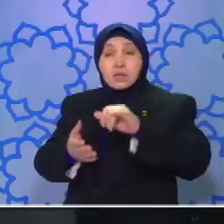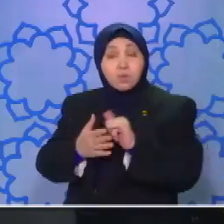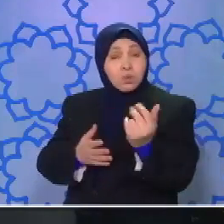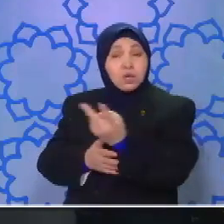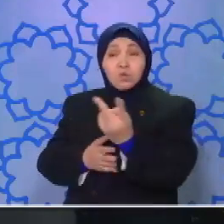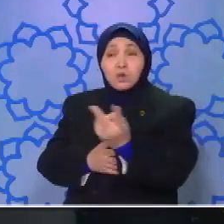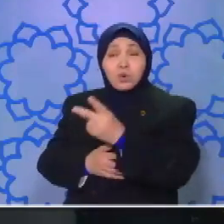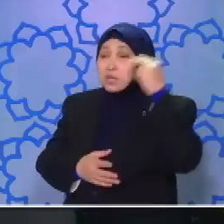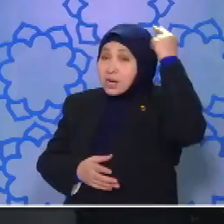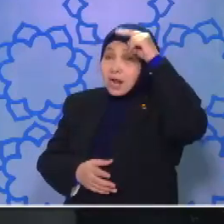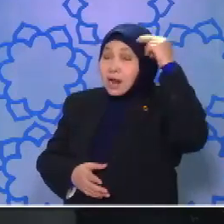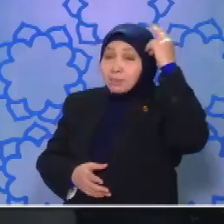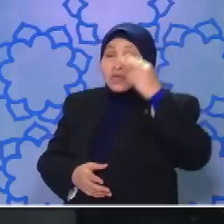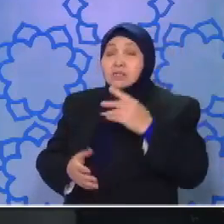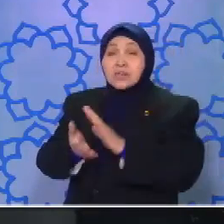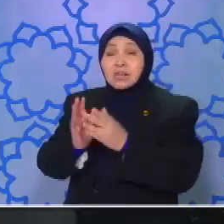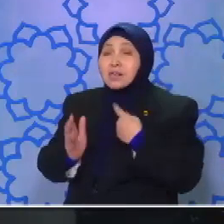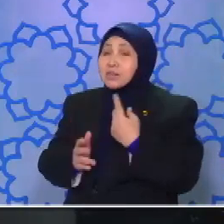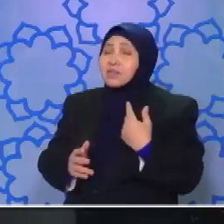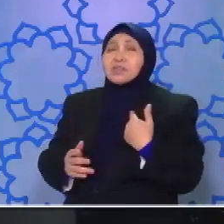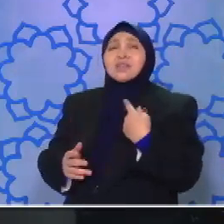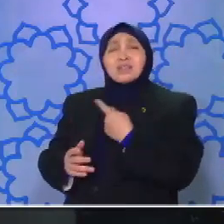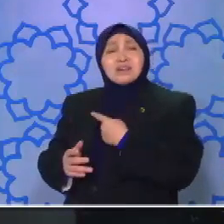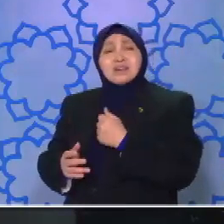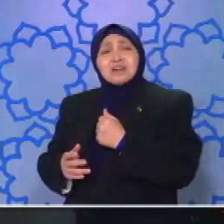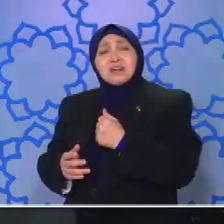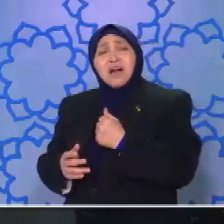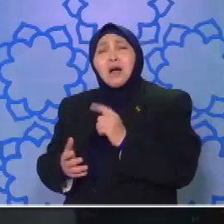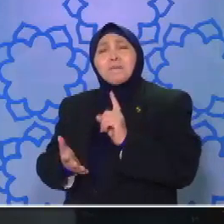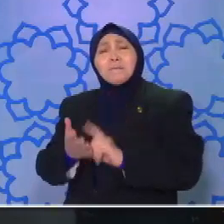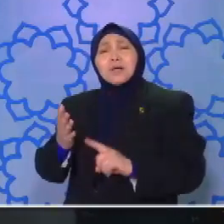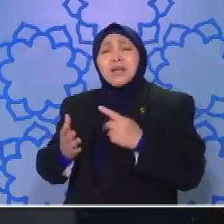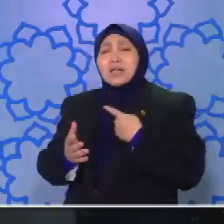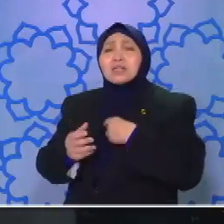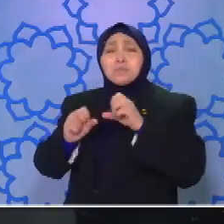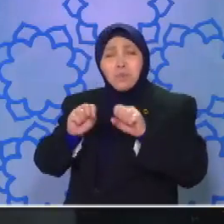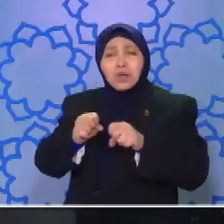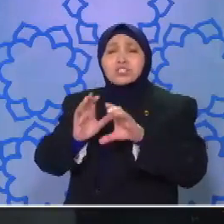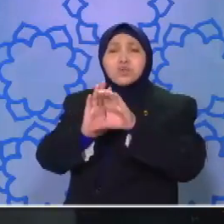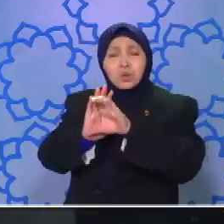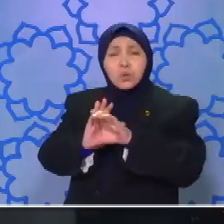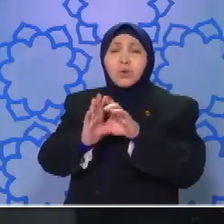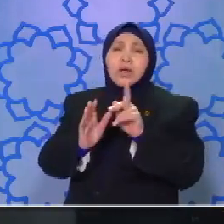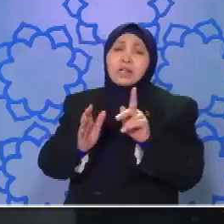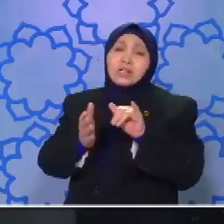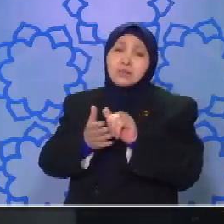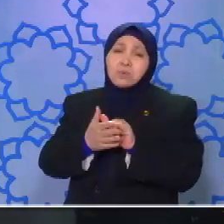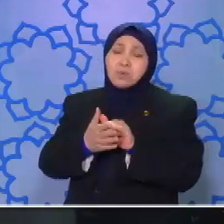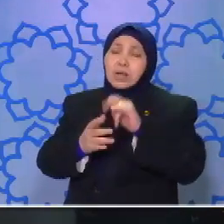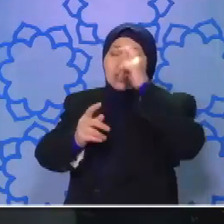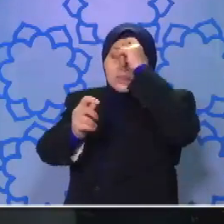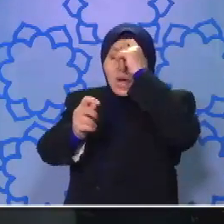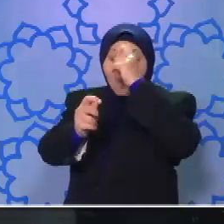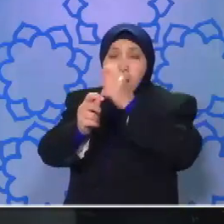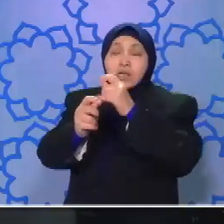seorang nabi. Jadi mungkin kita sebagai apa yang kita boleh contohi, ya. Dan bila bercakap tentang takwa tu, kita